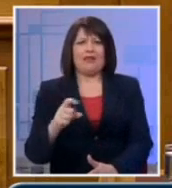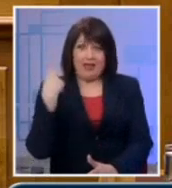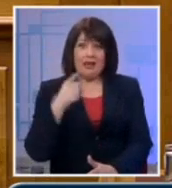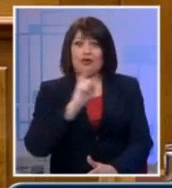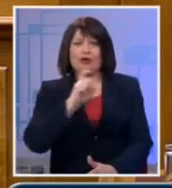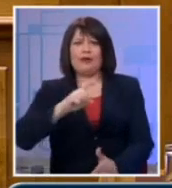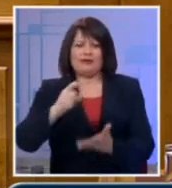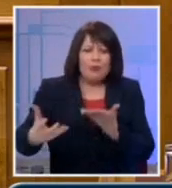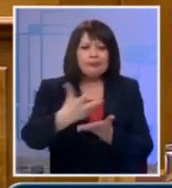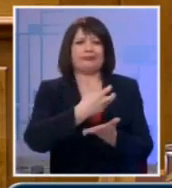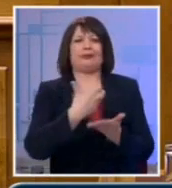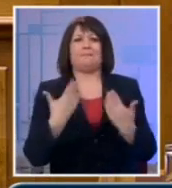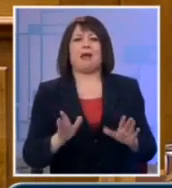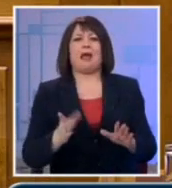εβδομάδα.